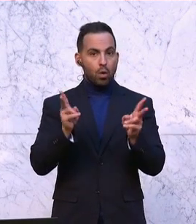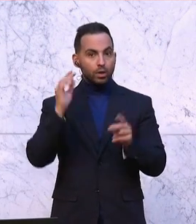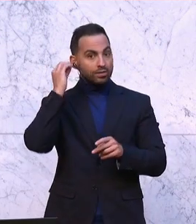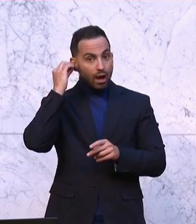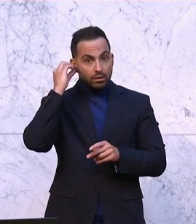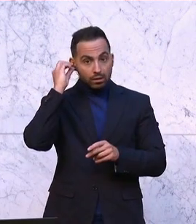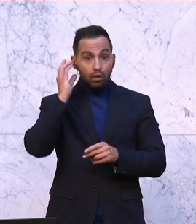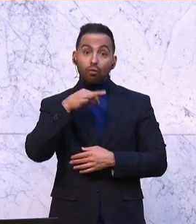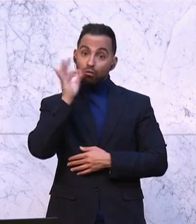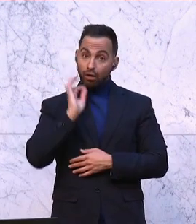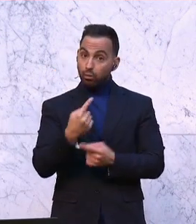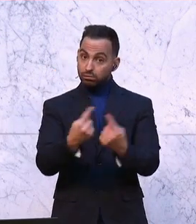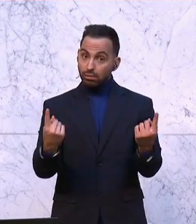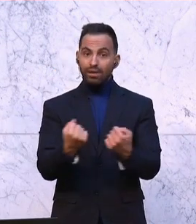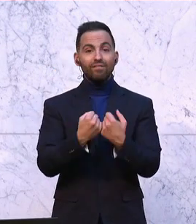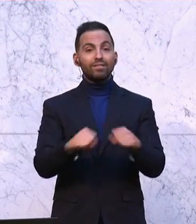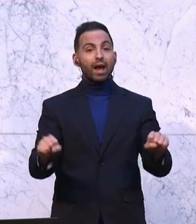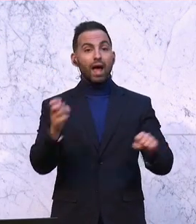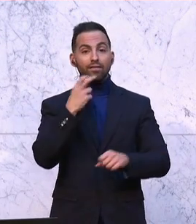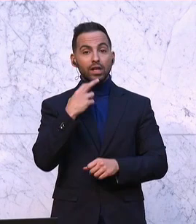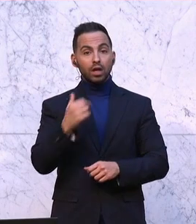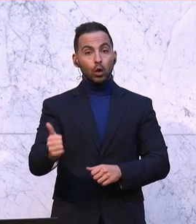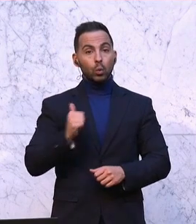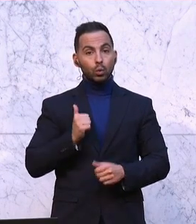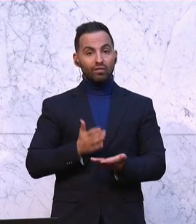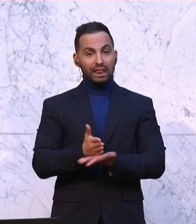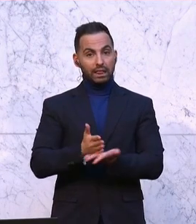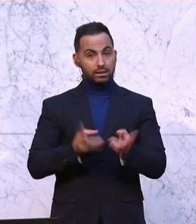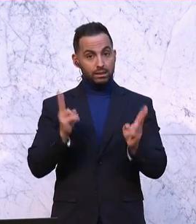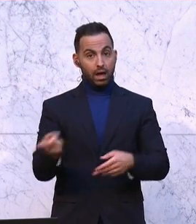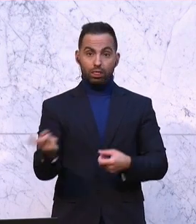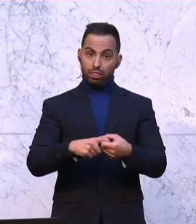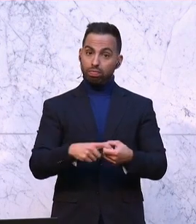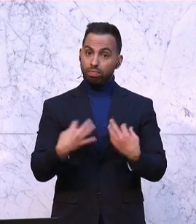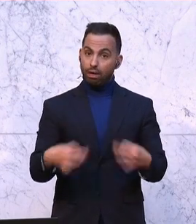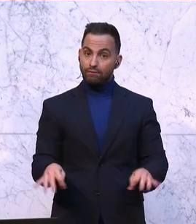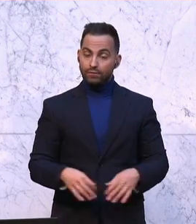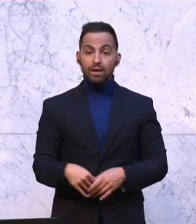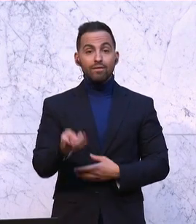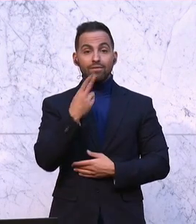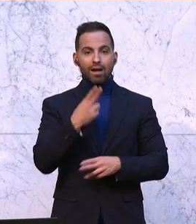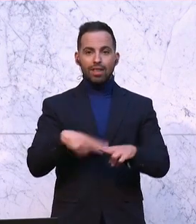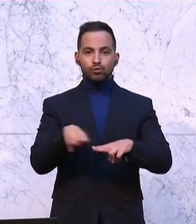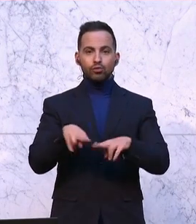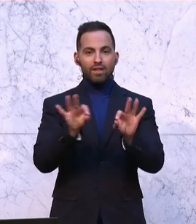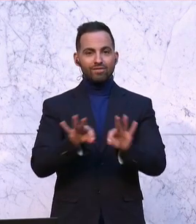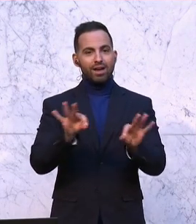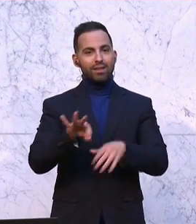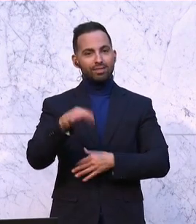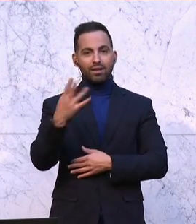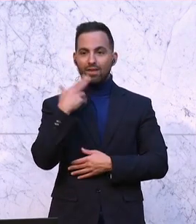Möglichkeit, für Frauen den freiwilligen Grundwehrdienst zu absolvieren. Ja, und für jene, die am Nationalfeiertag in Wien